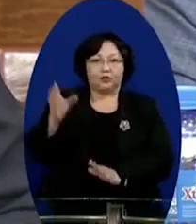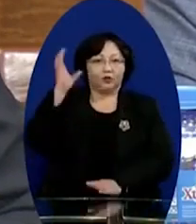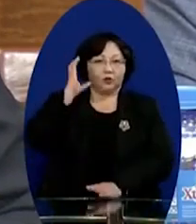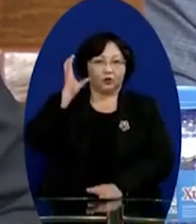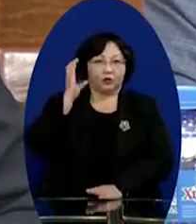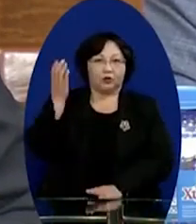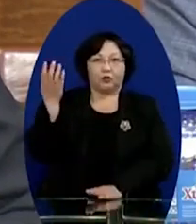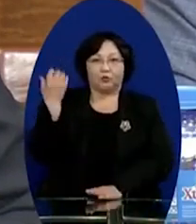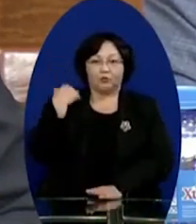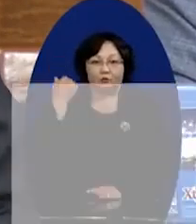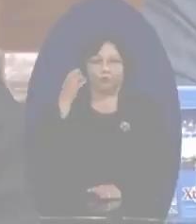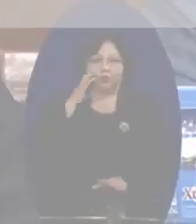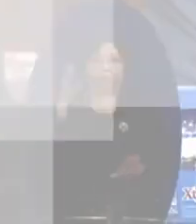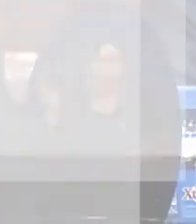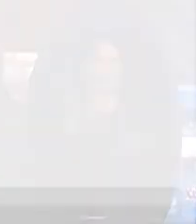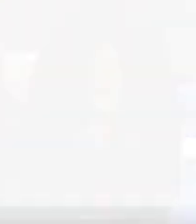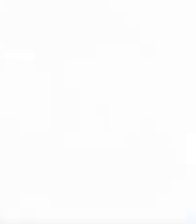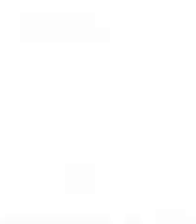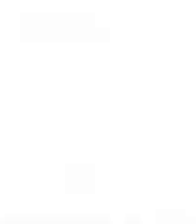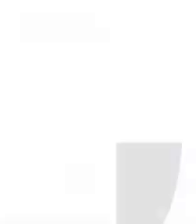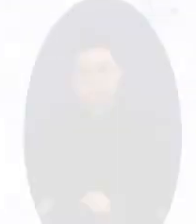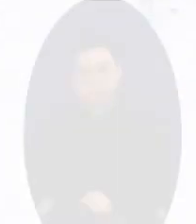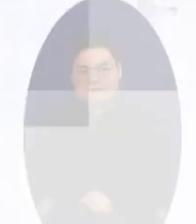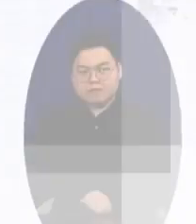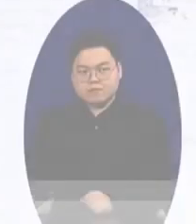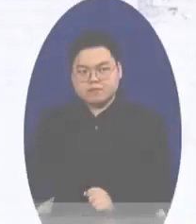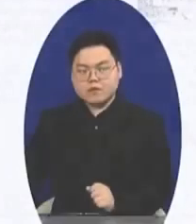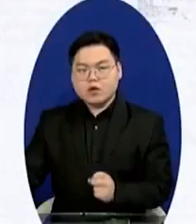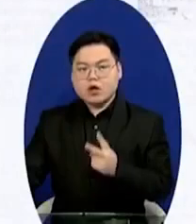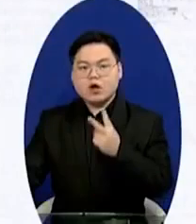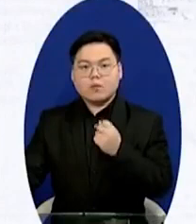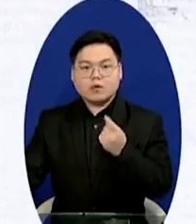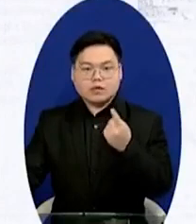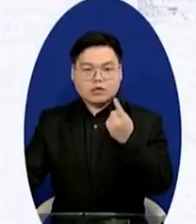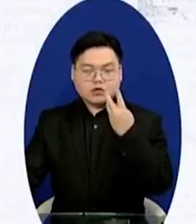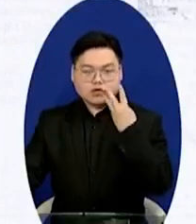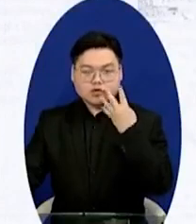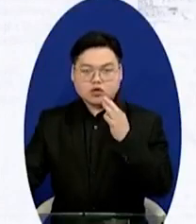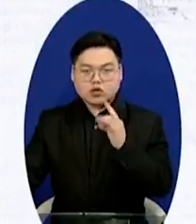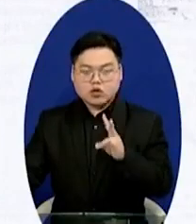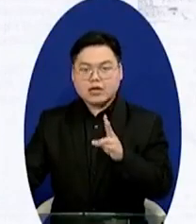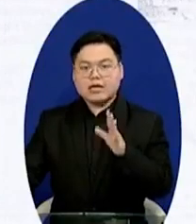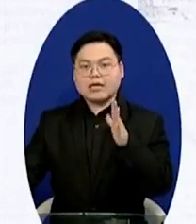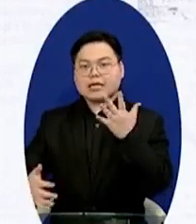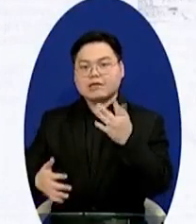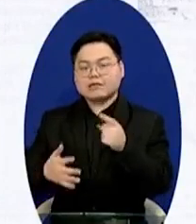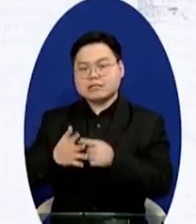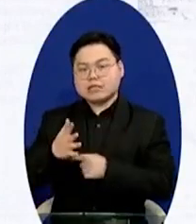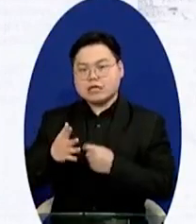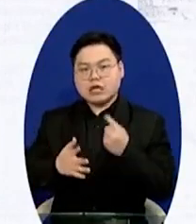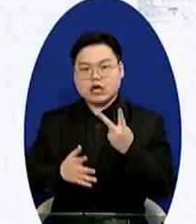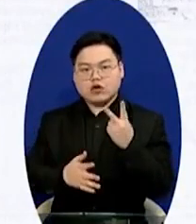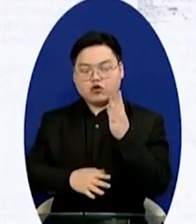сонсголыг зохион байгуулна. За 2019 оны 5 сарын 12-ны өдрийн